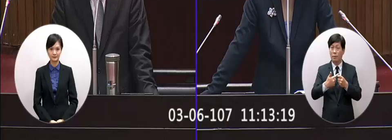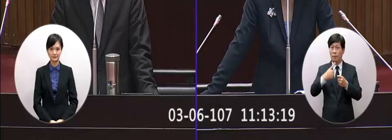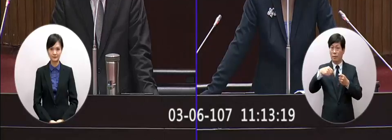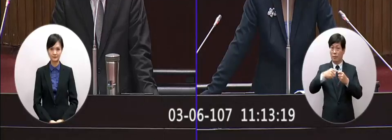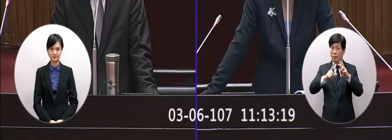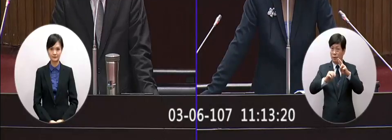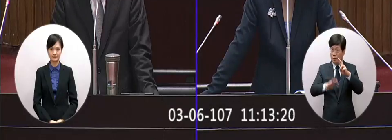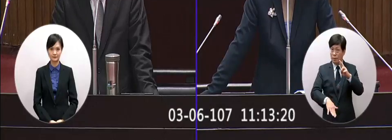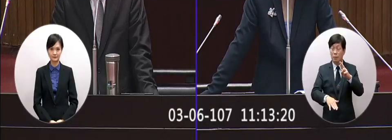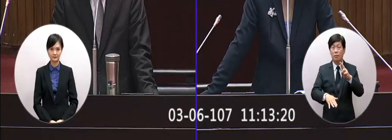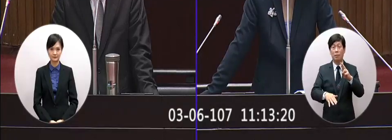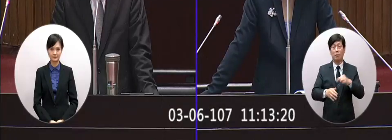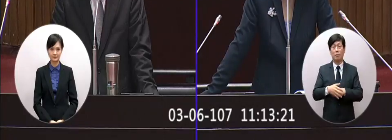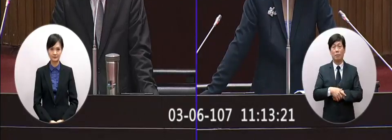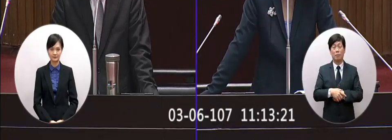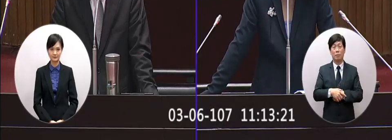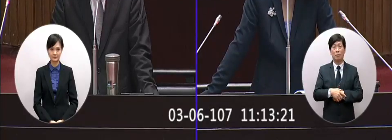年底